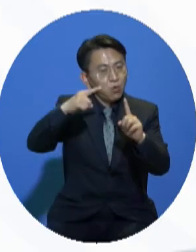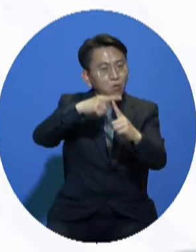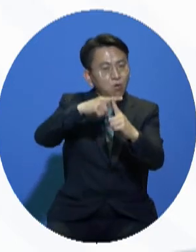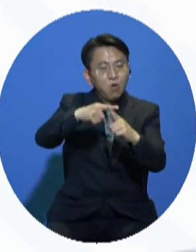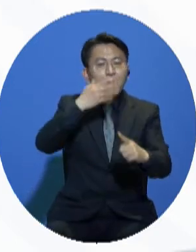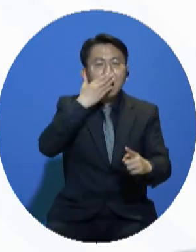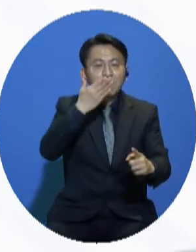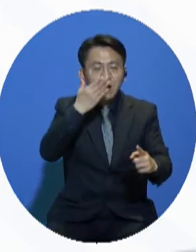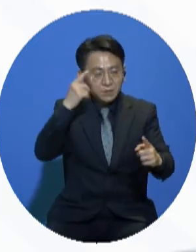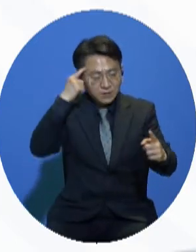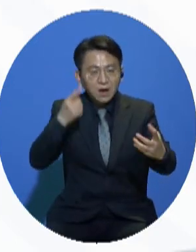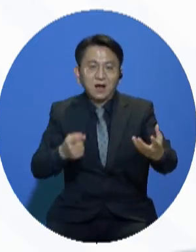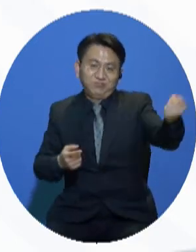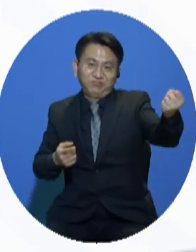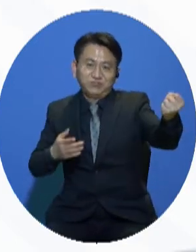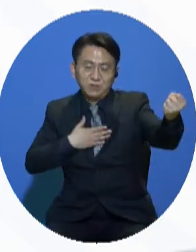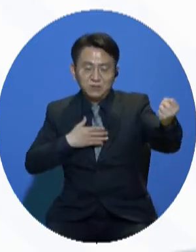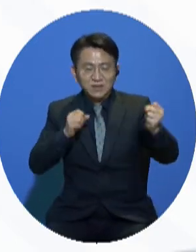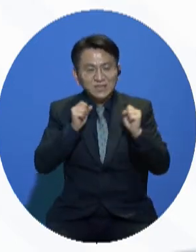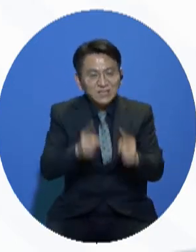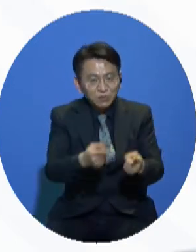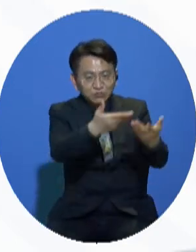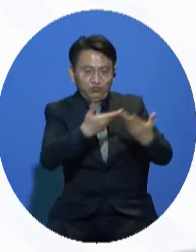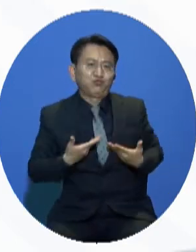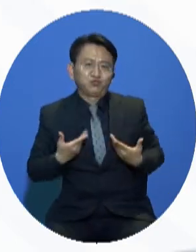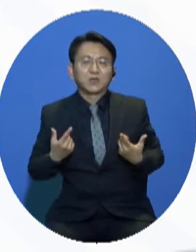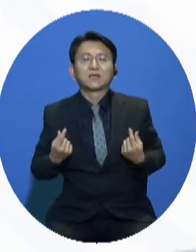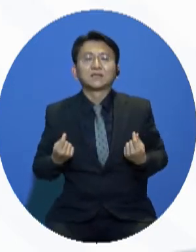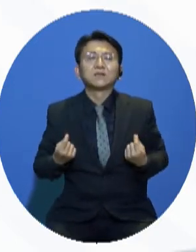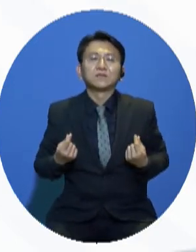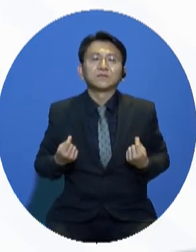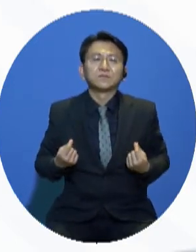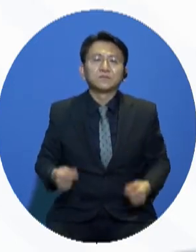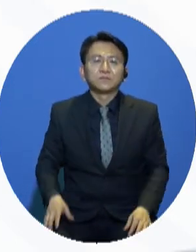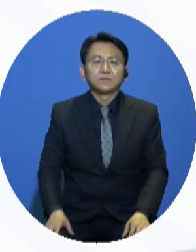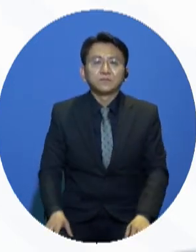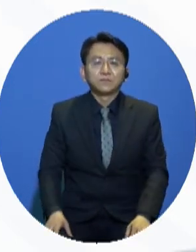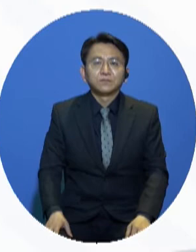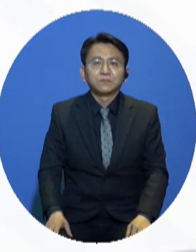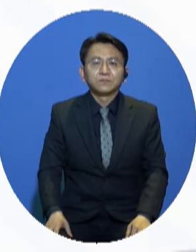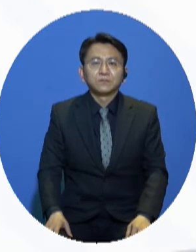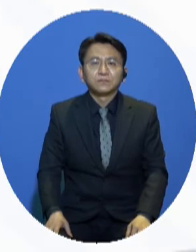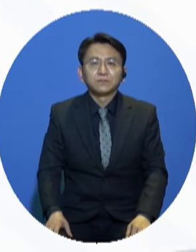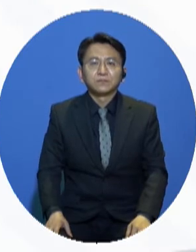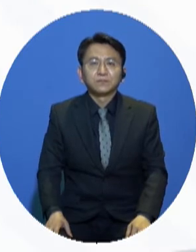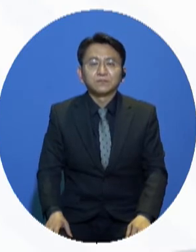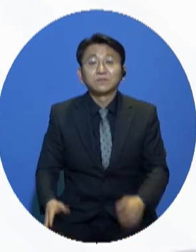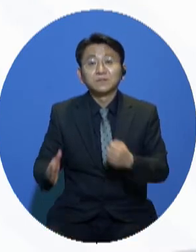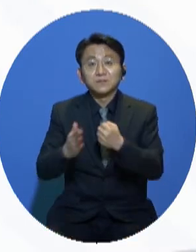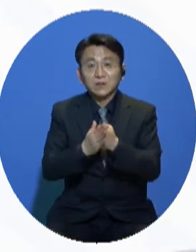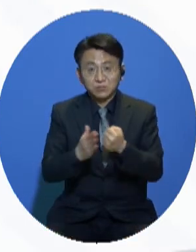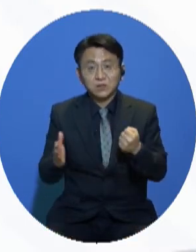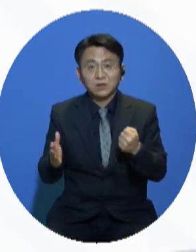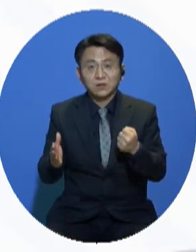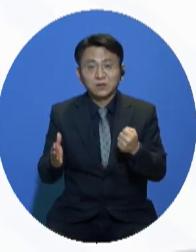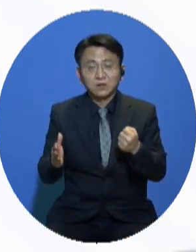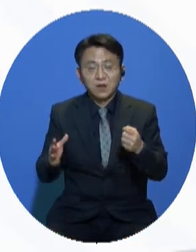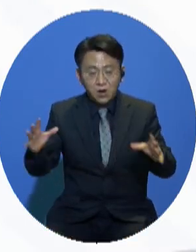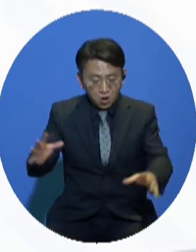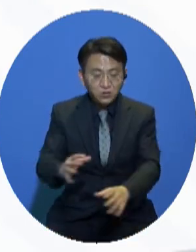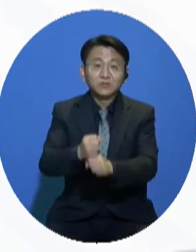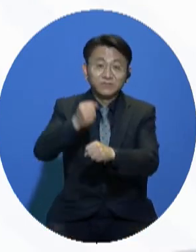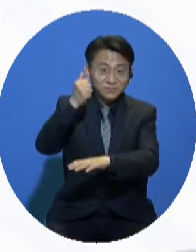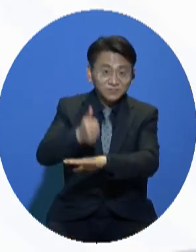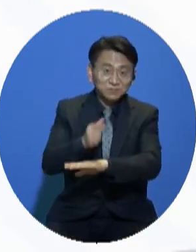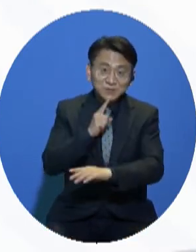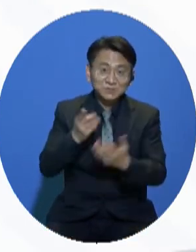kilometers 방식이 an hour. 있었기 And I 때문에 think 저에게 he can do 기회가 it safely. 주어진 것이라고 저는 So 생각합니다. in summary, I just 그래서 wanted to say, 결론적으로 obviously I've had a